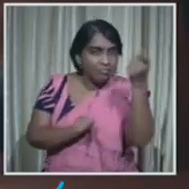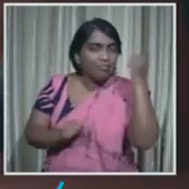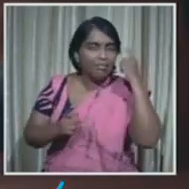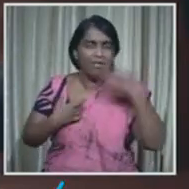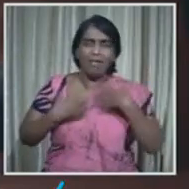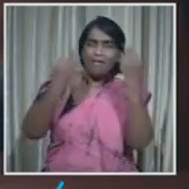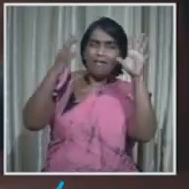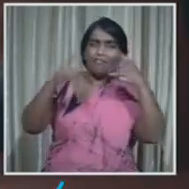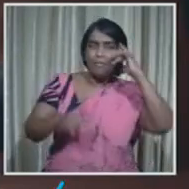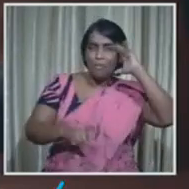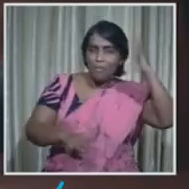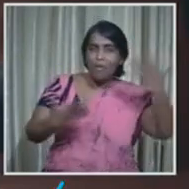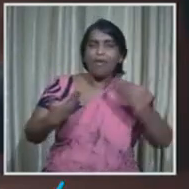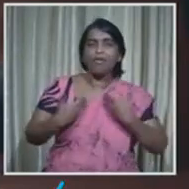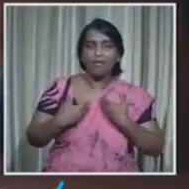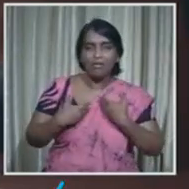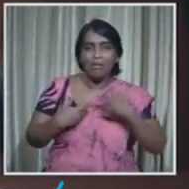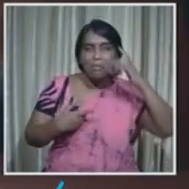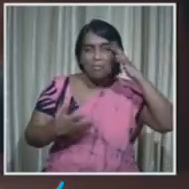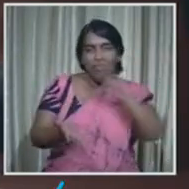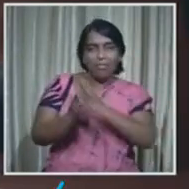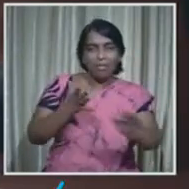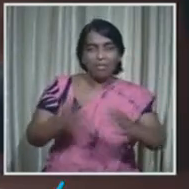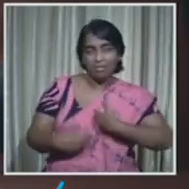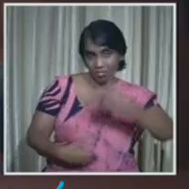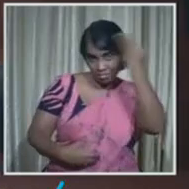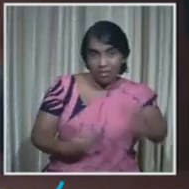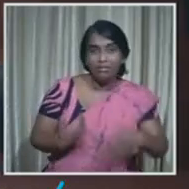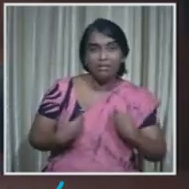නිකන් මෝඩකමට බෙල්ල දෙන්න යනවා කියලා